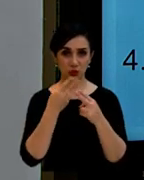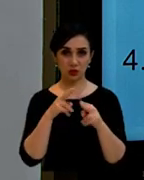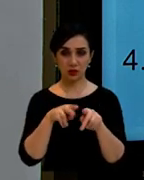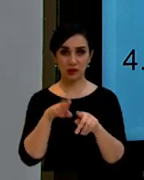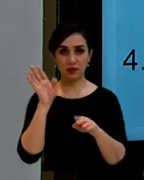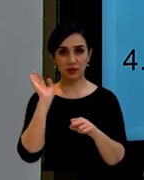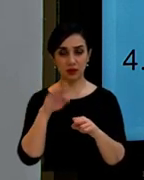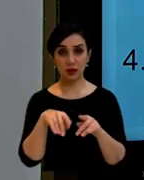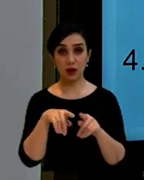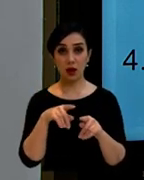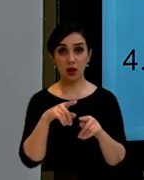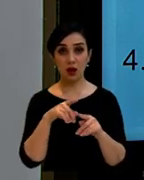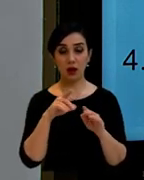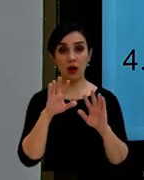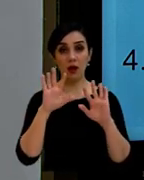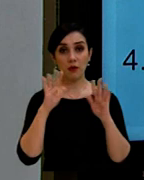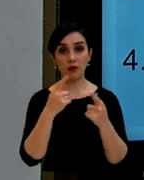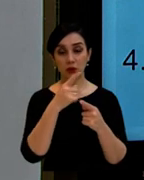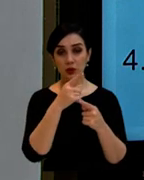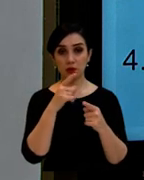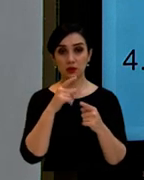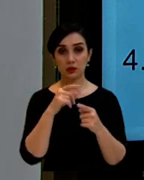Voz kechsa uning ko'ziga qanday qaraydi?